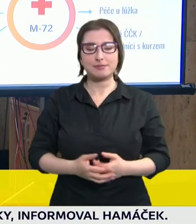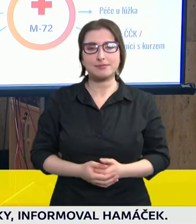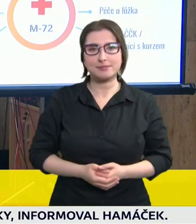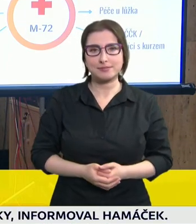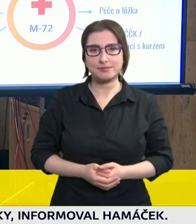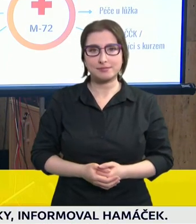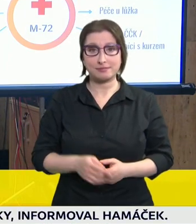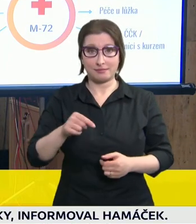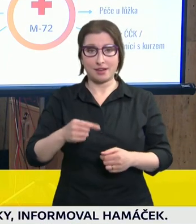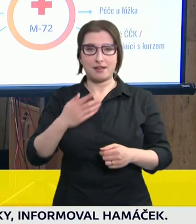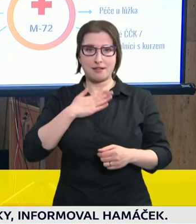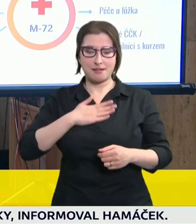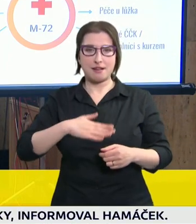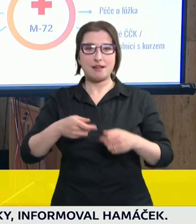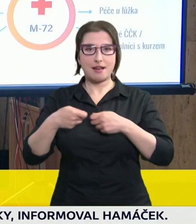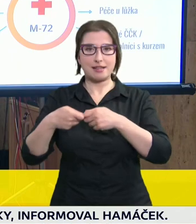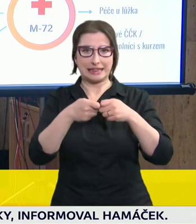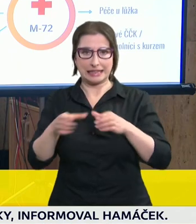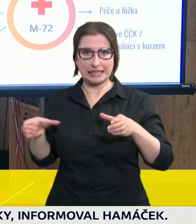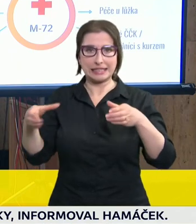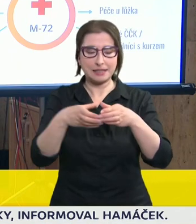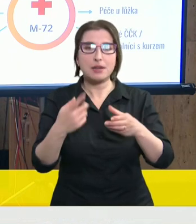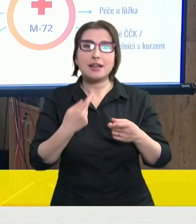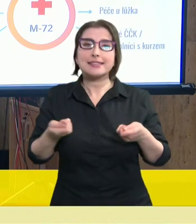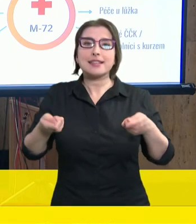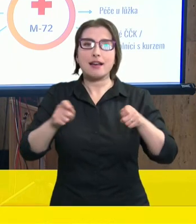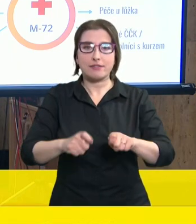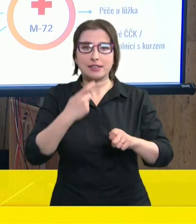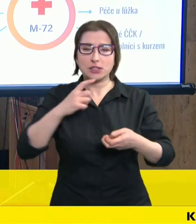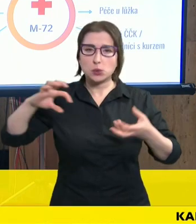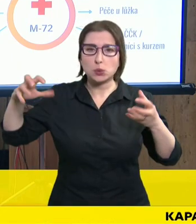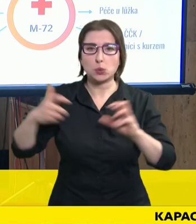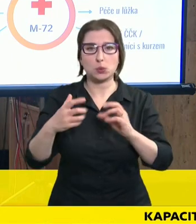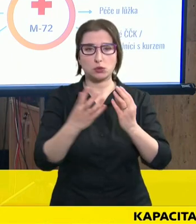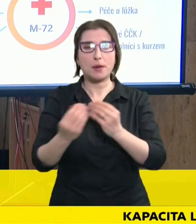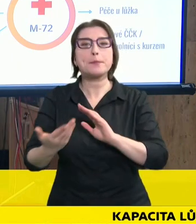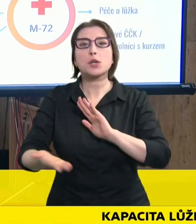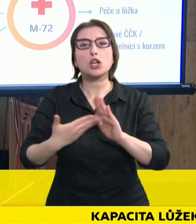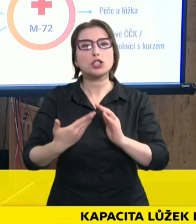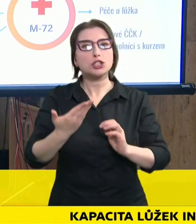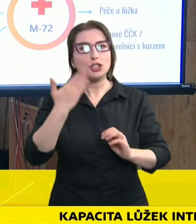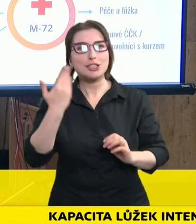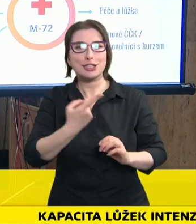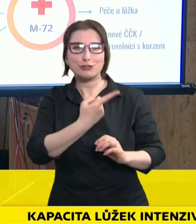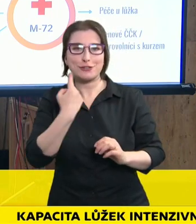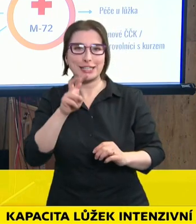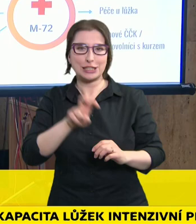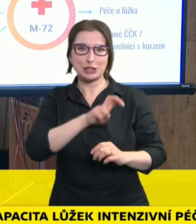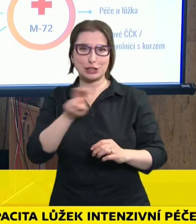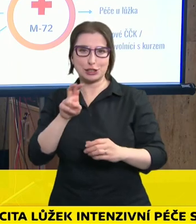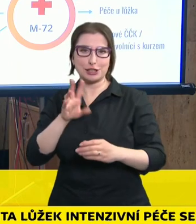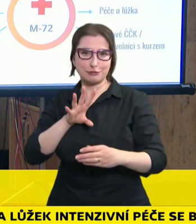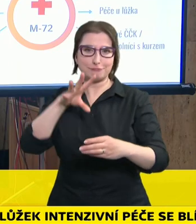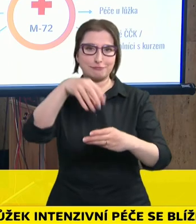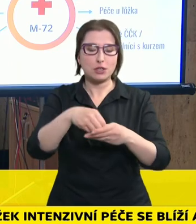v této sestavě. Dovolte mi na závěr, abych stručně řekl, proč Červený kříž se v této situaci angažuje. Český Červený kříž je zde více